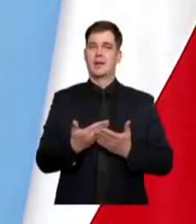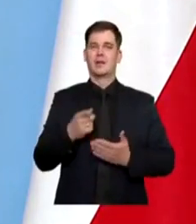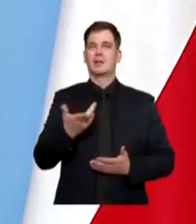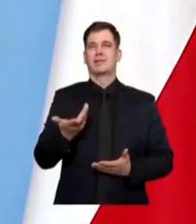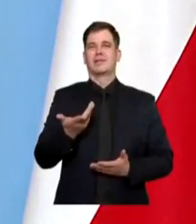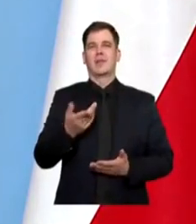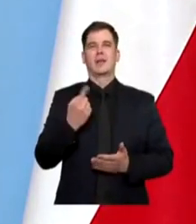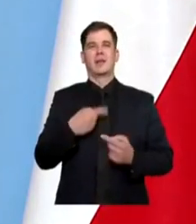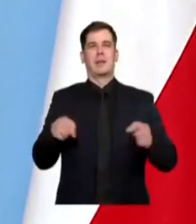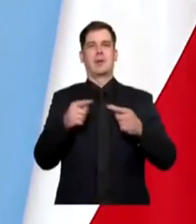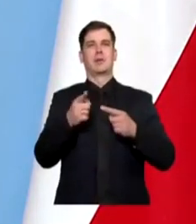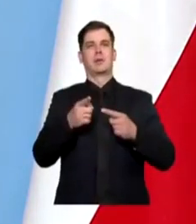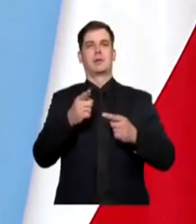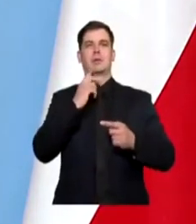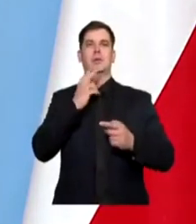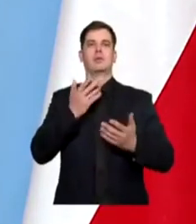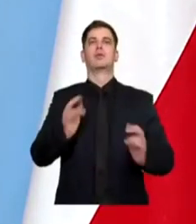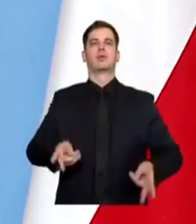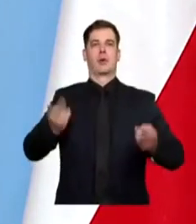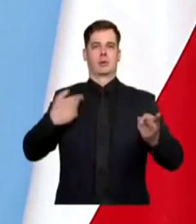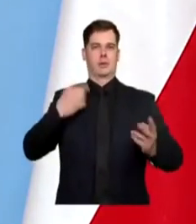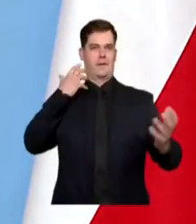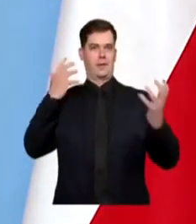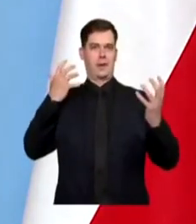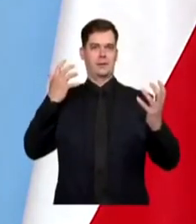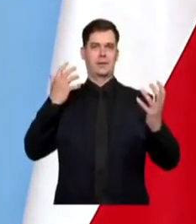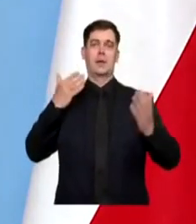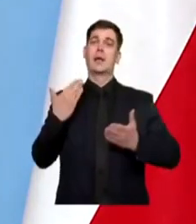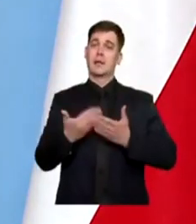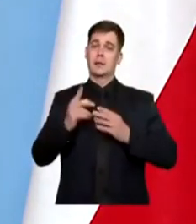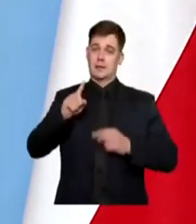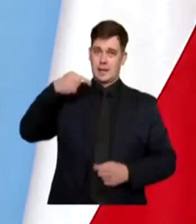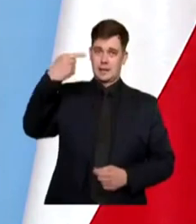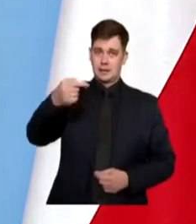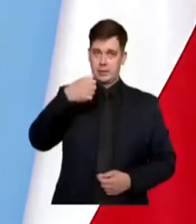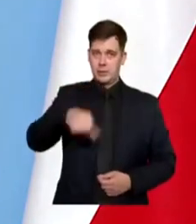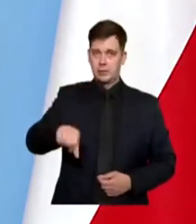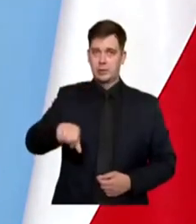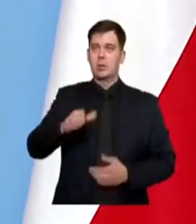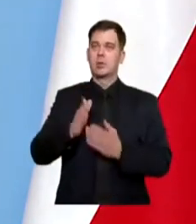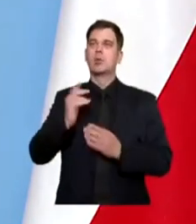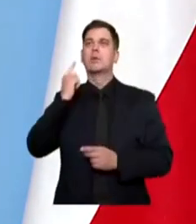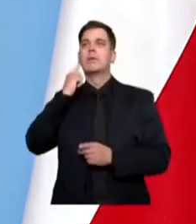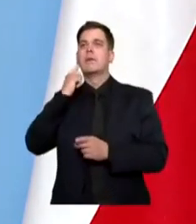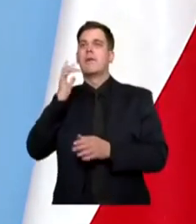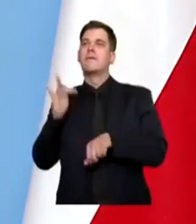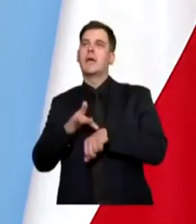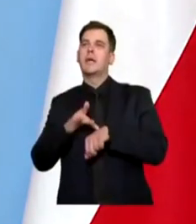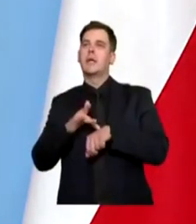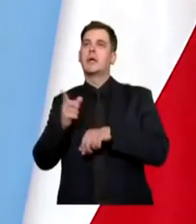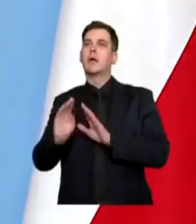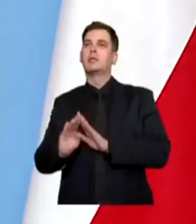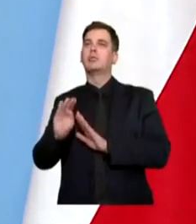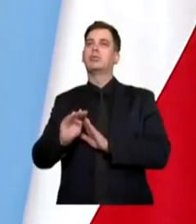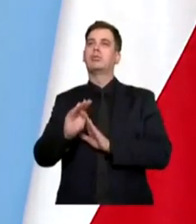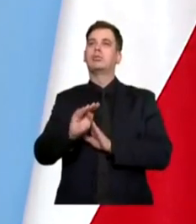nie podbudowane danymi. W związku z tym w przyszłym tygodniu będziemy informować Państwa o tym, jak pierwszy